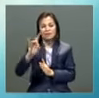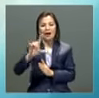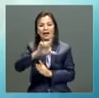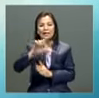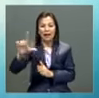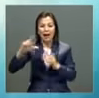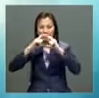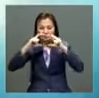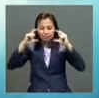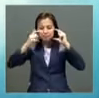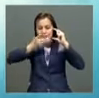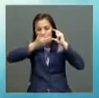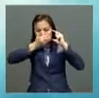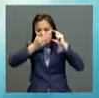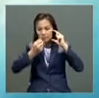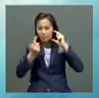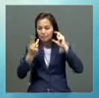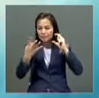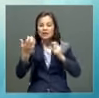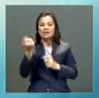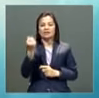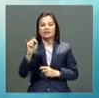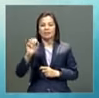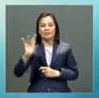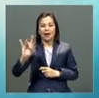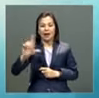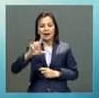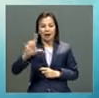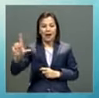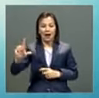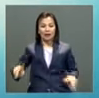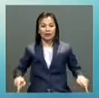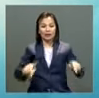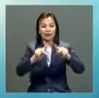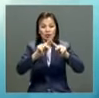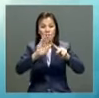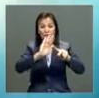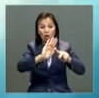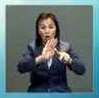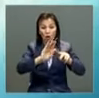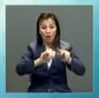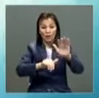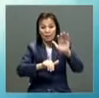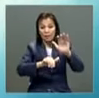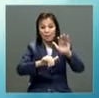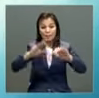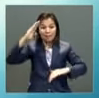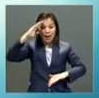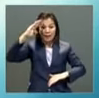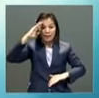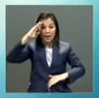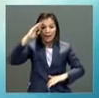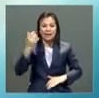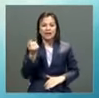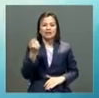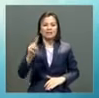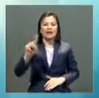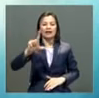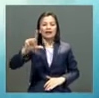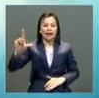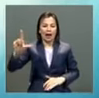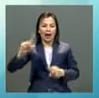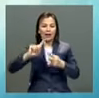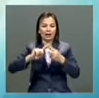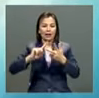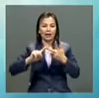านชิ้นนะครับแล้วก็ของกระทรวงมหาดไทยอันนี้ก็สีแดงเนี่ยก็สะสมไปแล้ว11ล้านชิ้นนะครับ